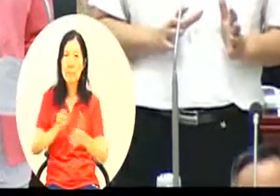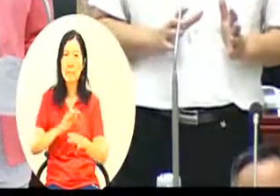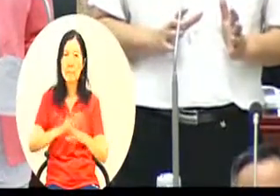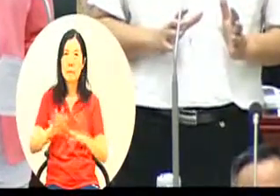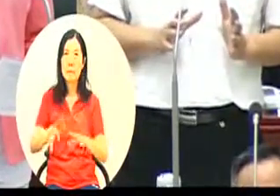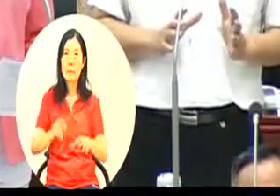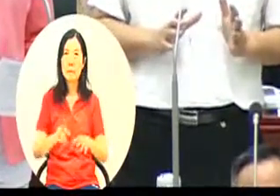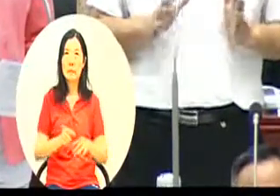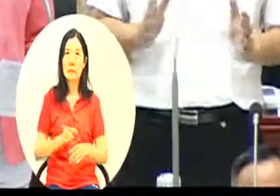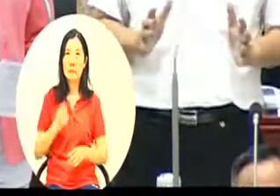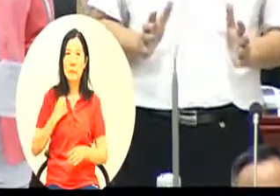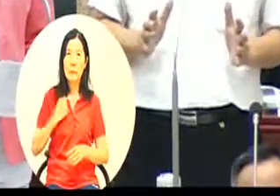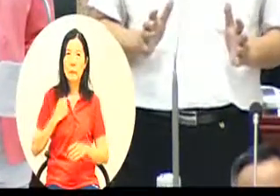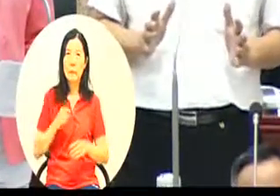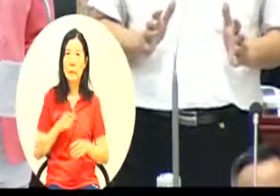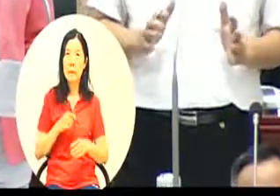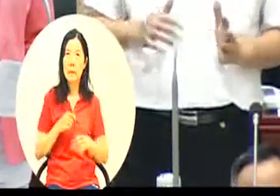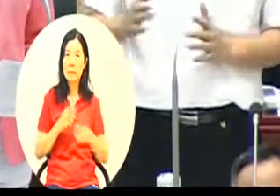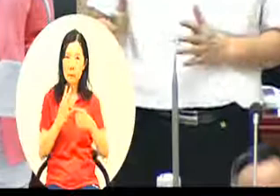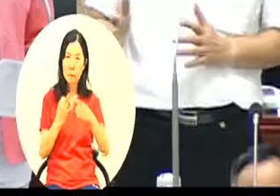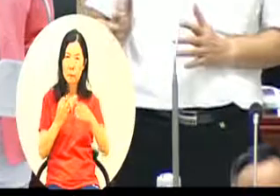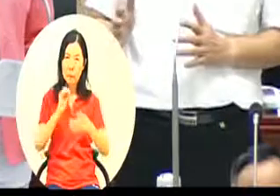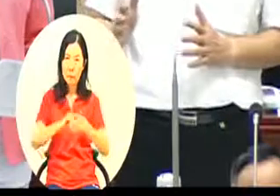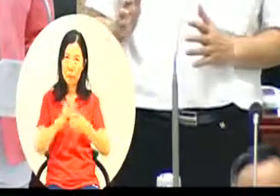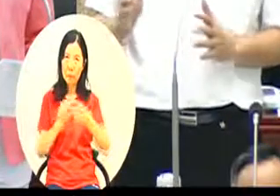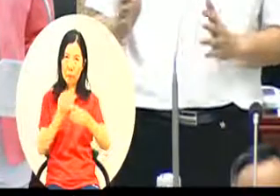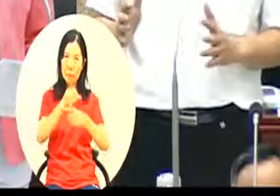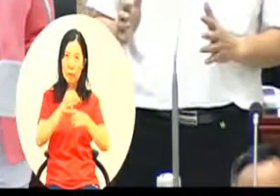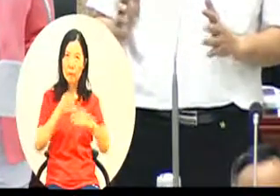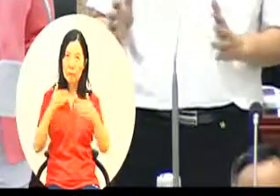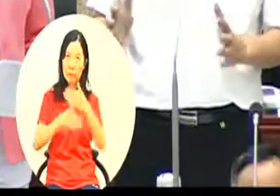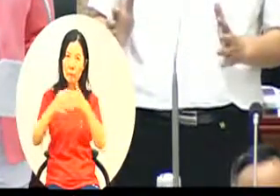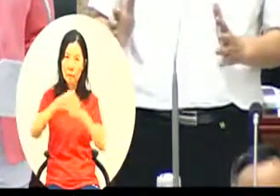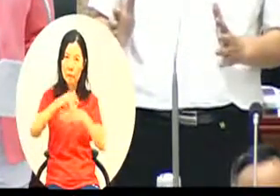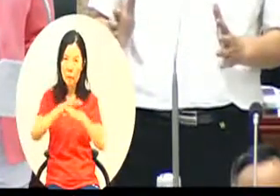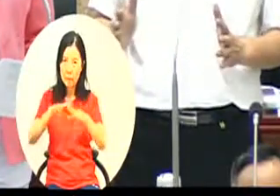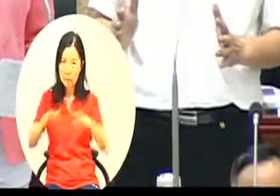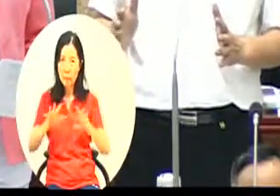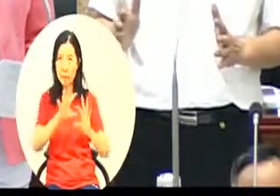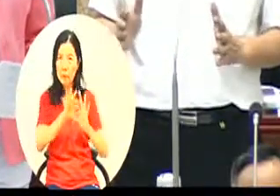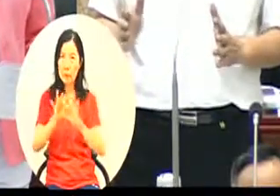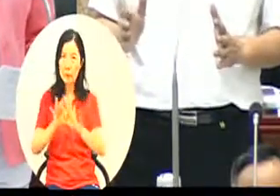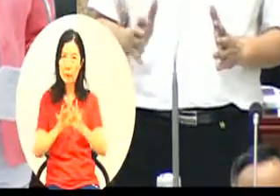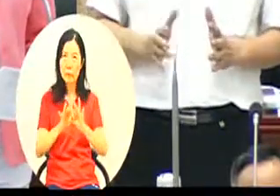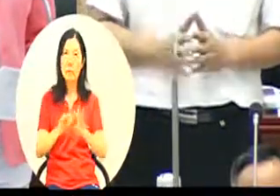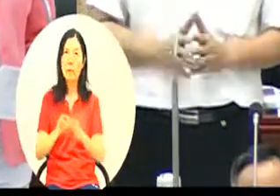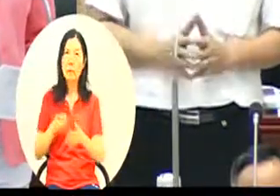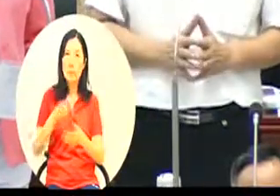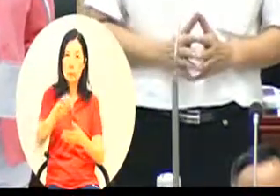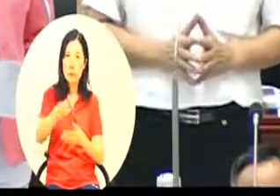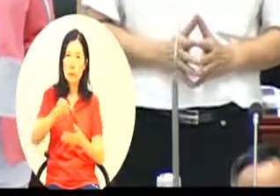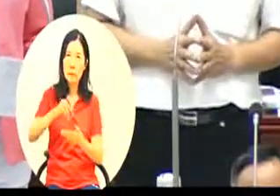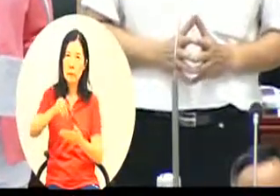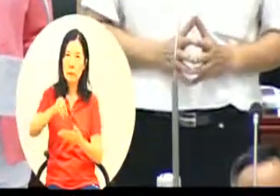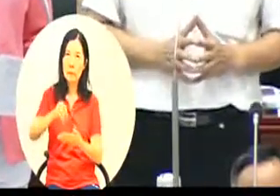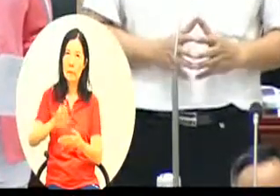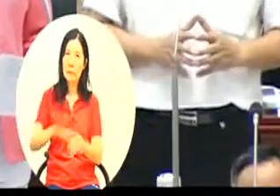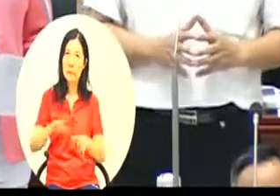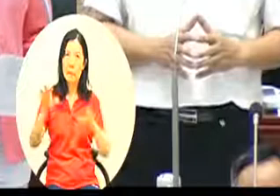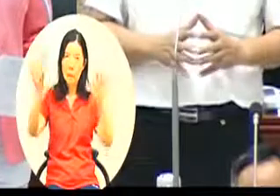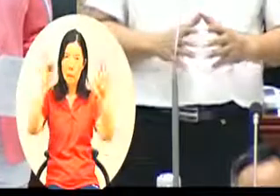规范，要一定的比例用在交通安全相关的这个业务上面哈。那我们有一个资